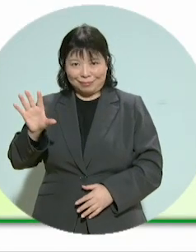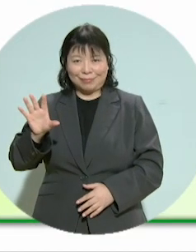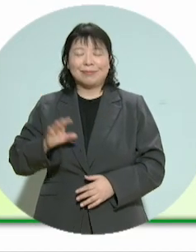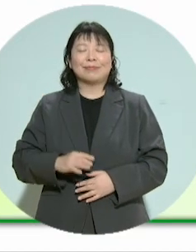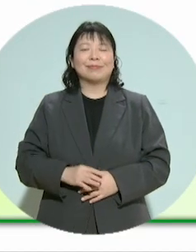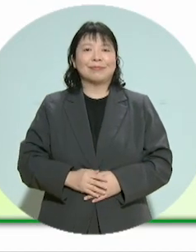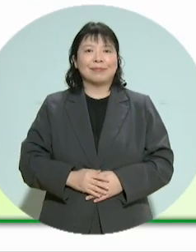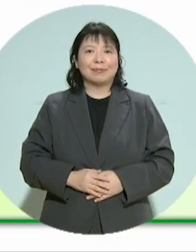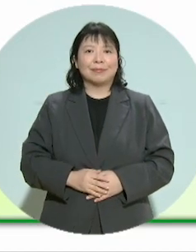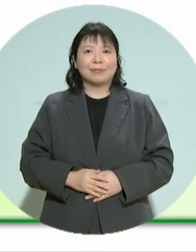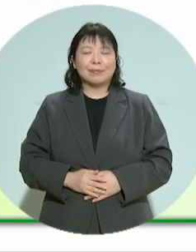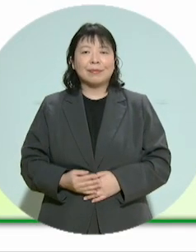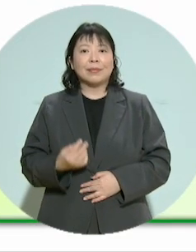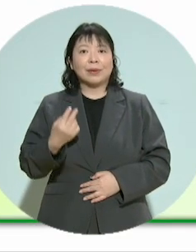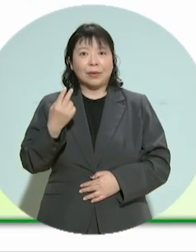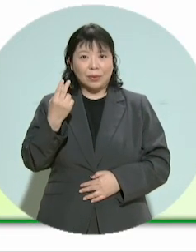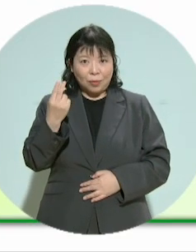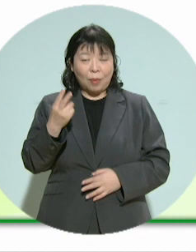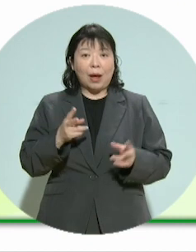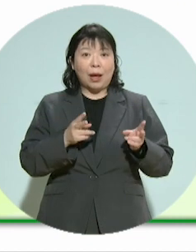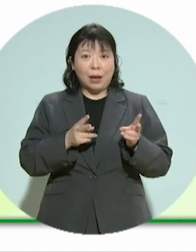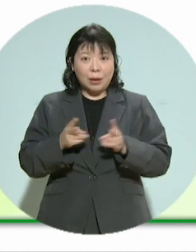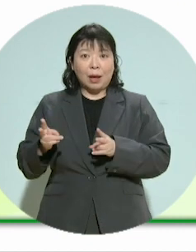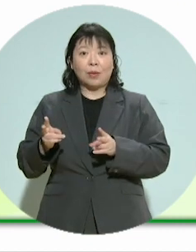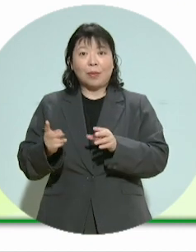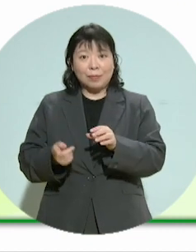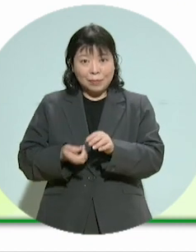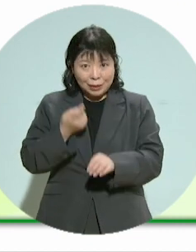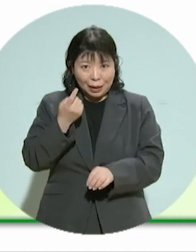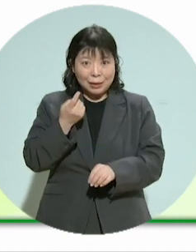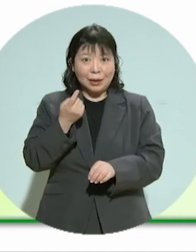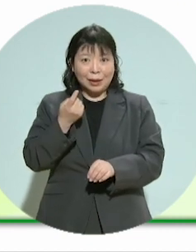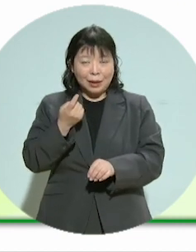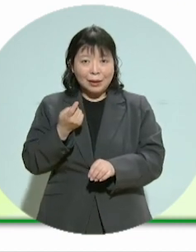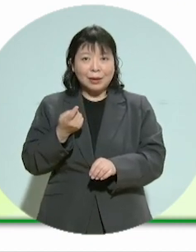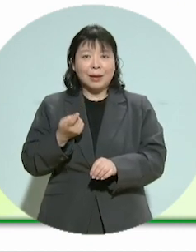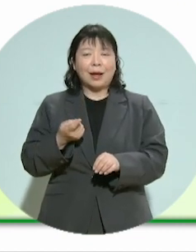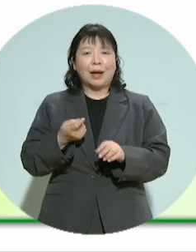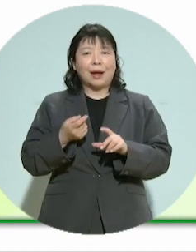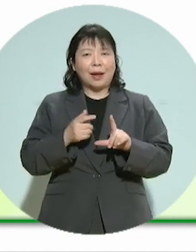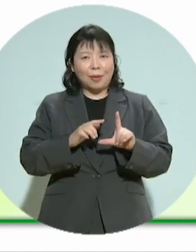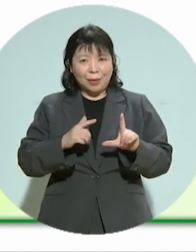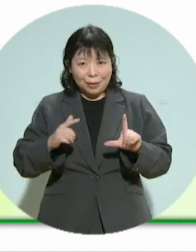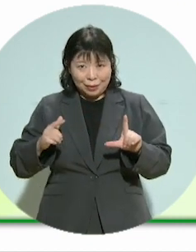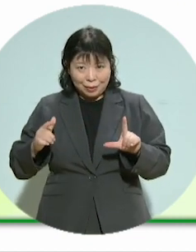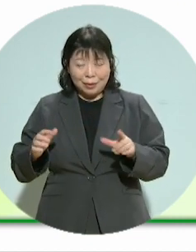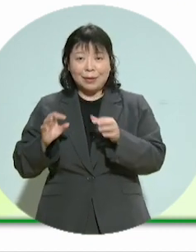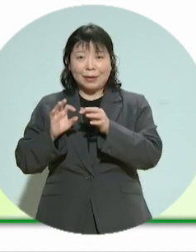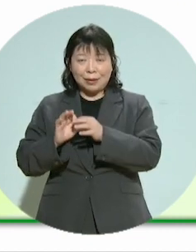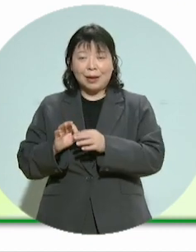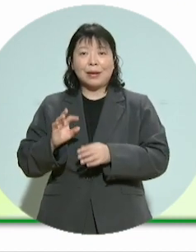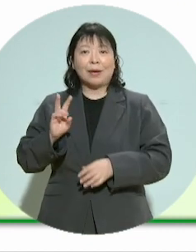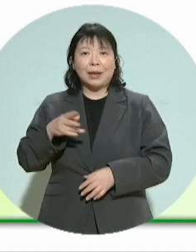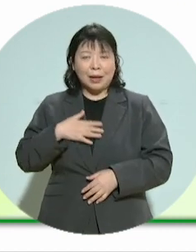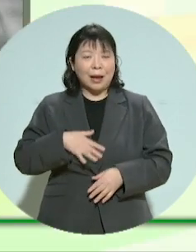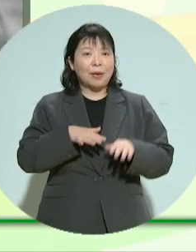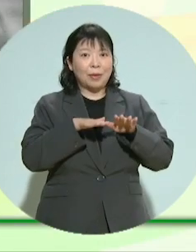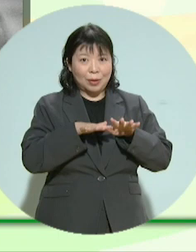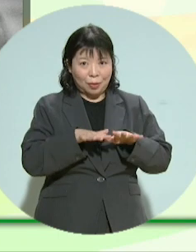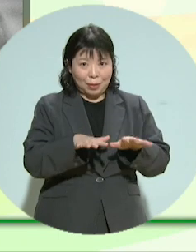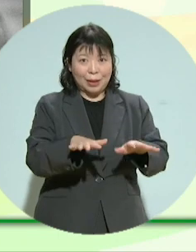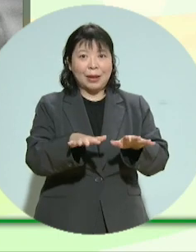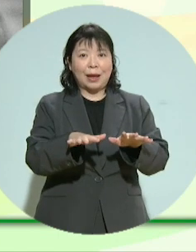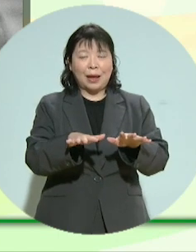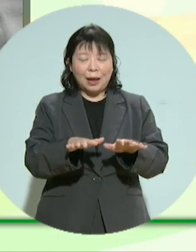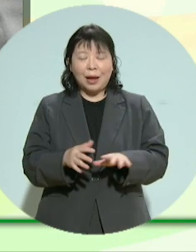都では制度の導入をきっかけに、より一層多様な性に対する理解を広めるとともに、2人の生